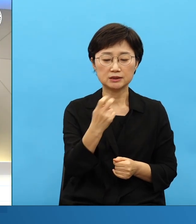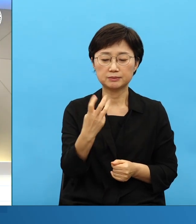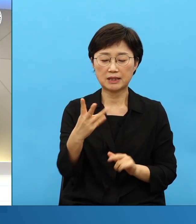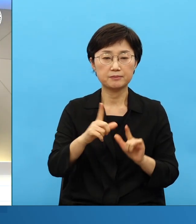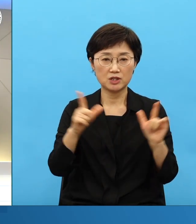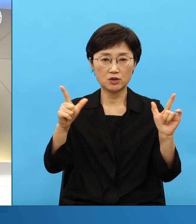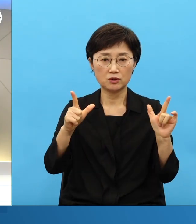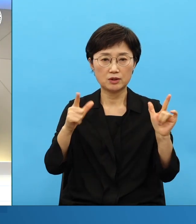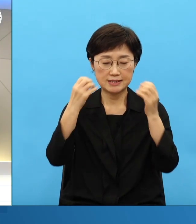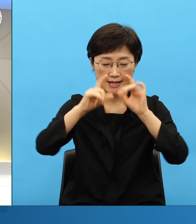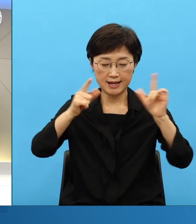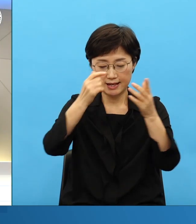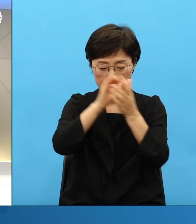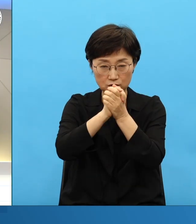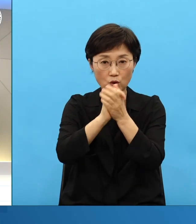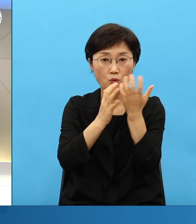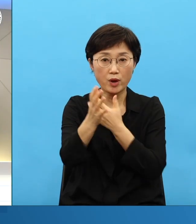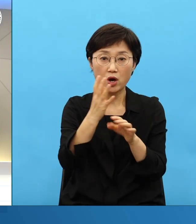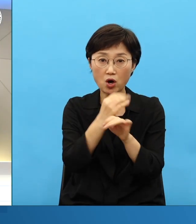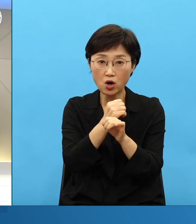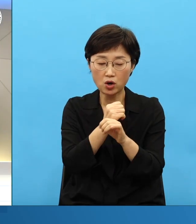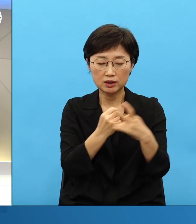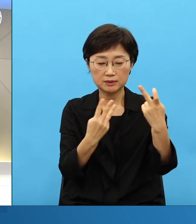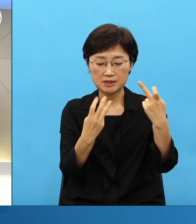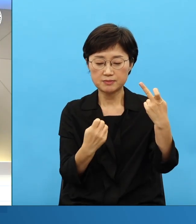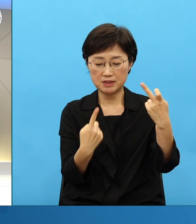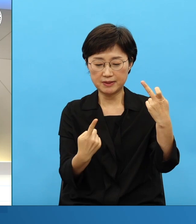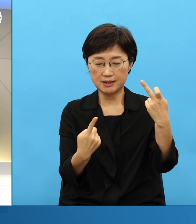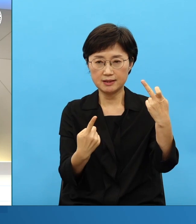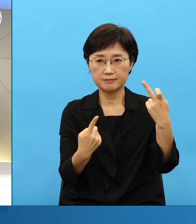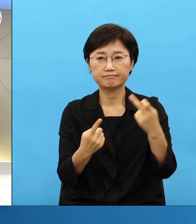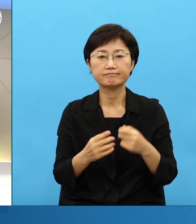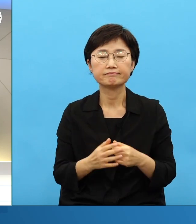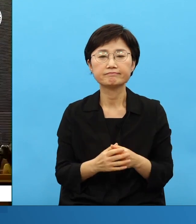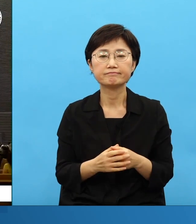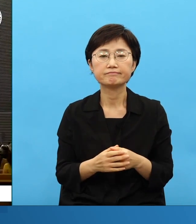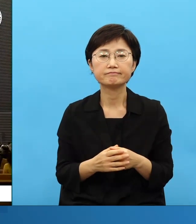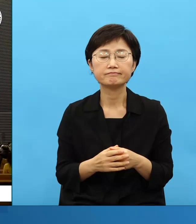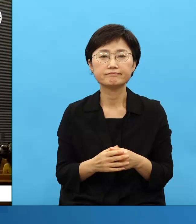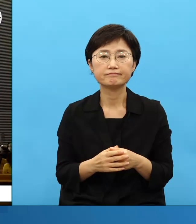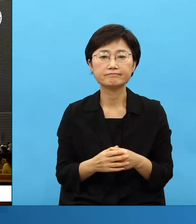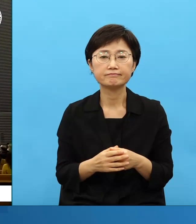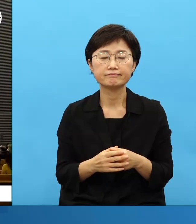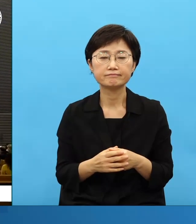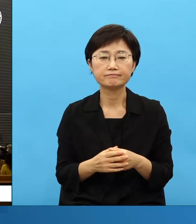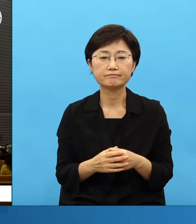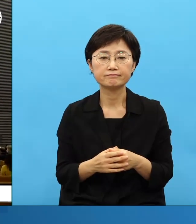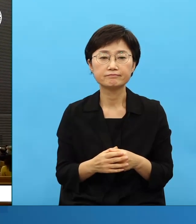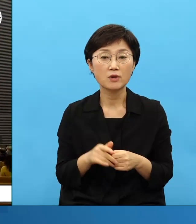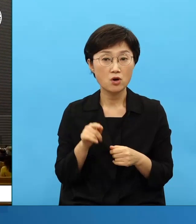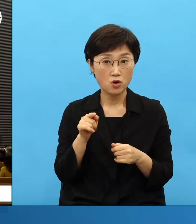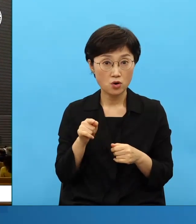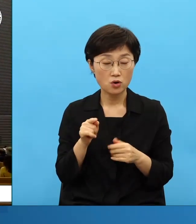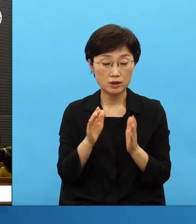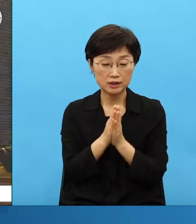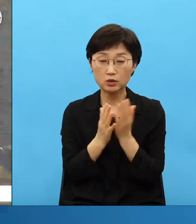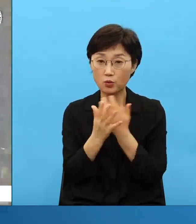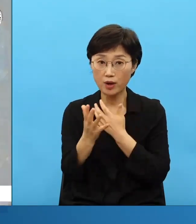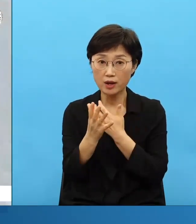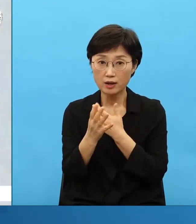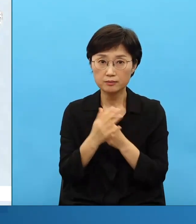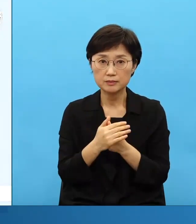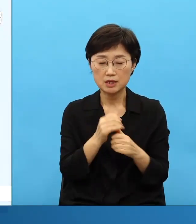2023년 원단기도회가 오는 12월 31일 하루 동안 열립니다. 이번 원단기도회는